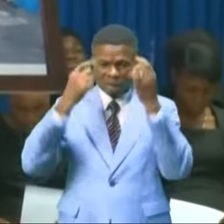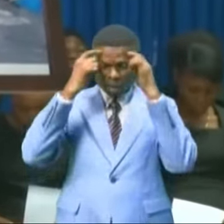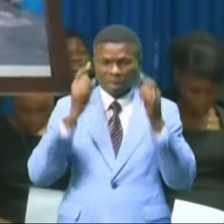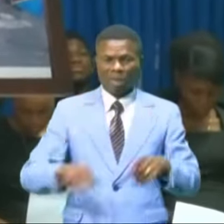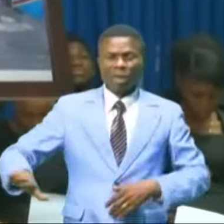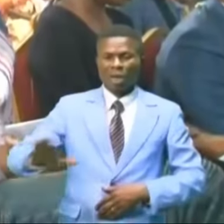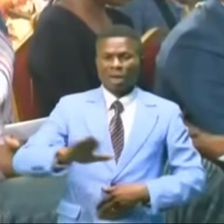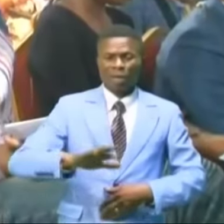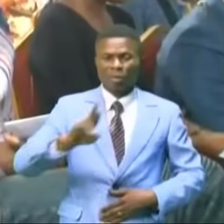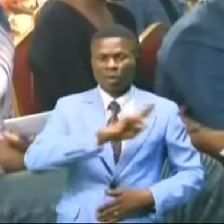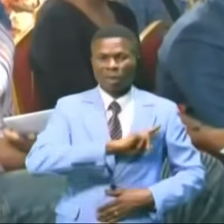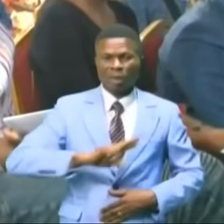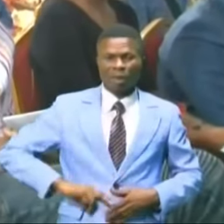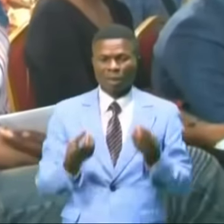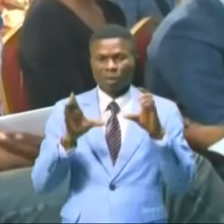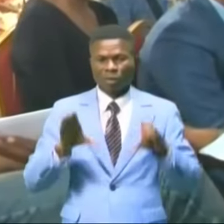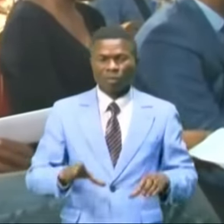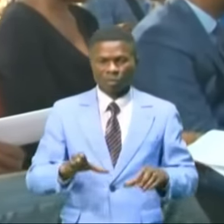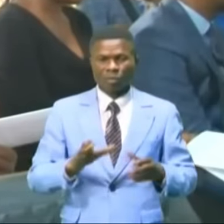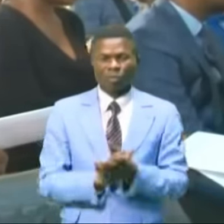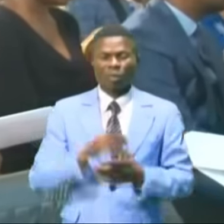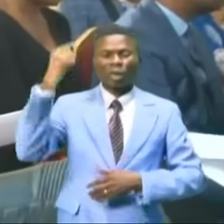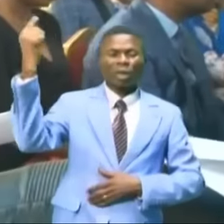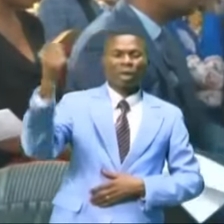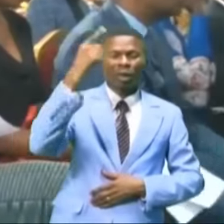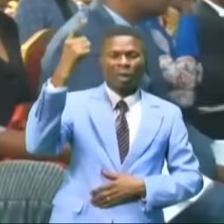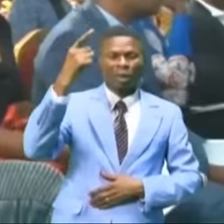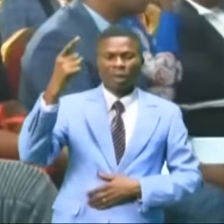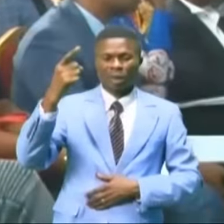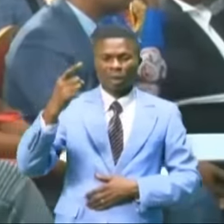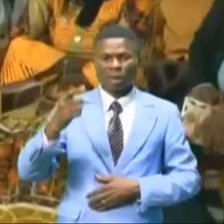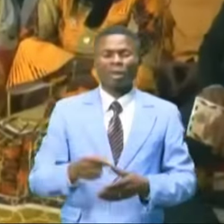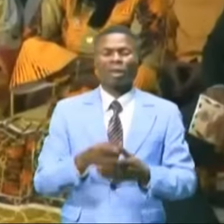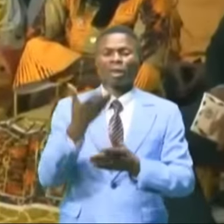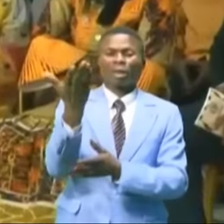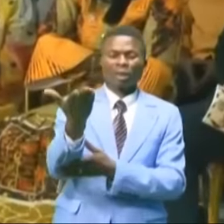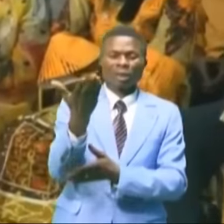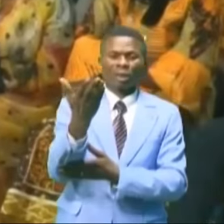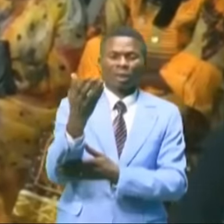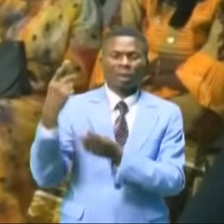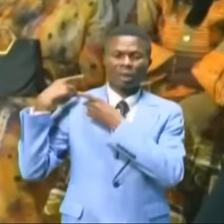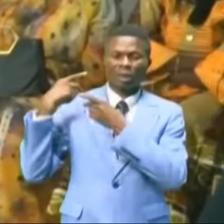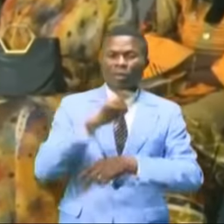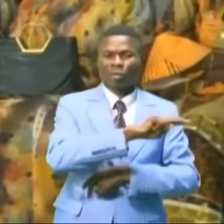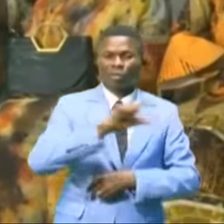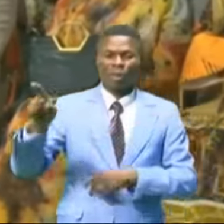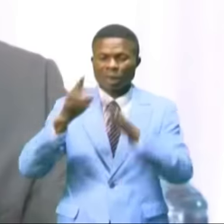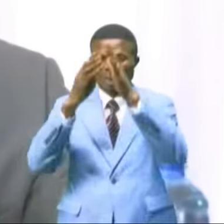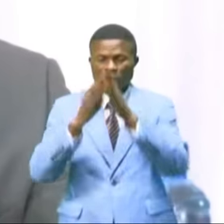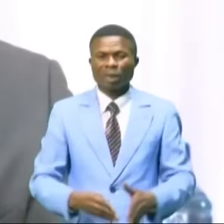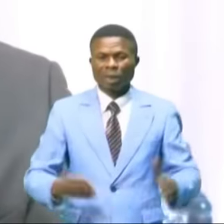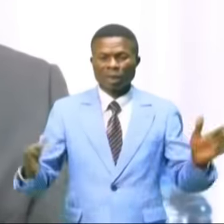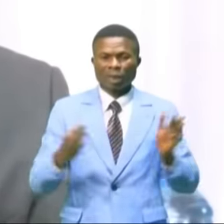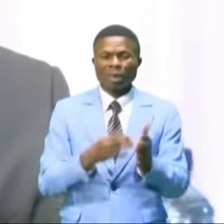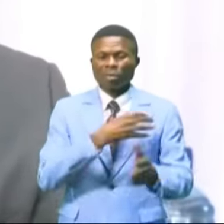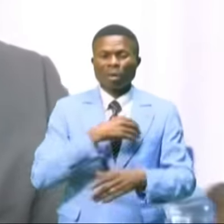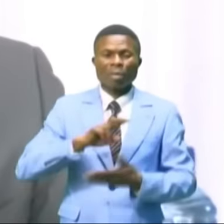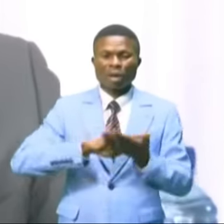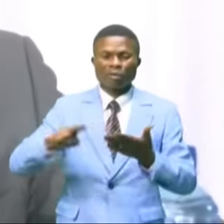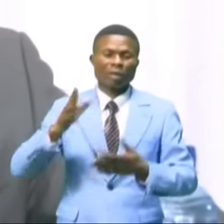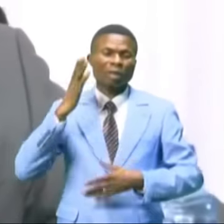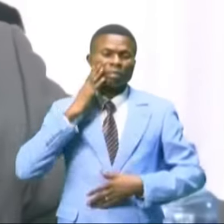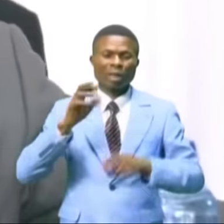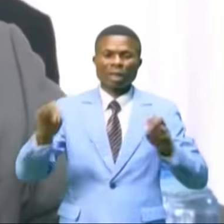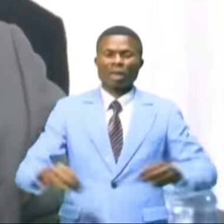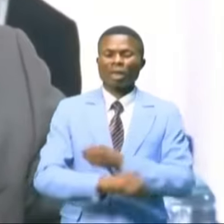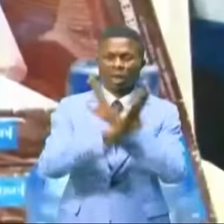République démocratique du Congo et mondiaux de prendre à la main tendue depuis 1988 par la Vierge Marie de Nazareth